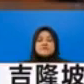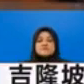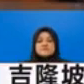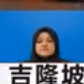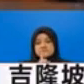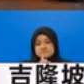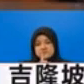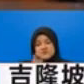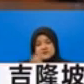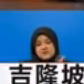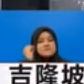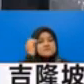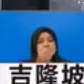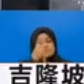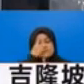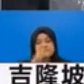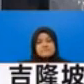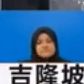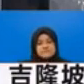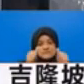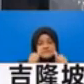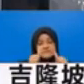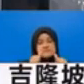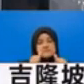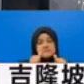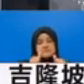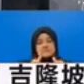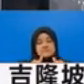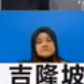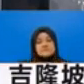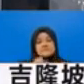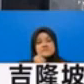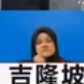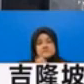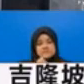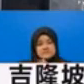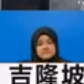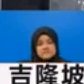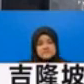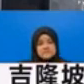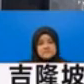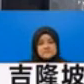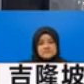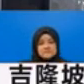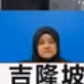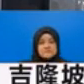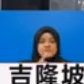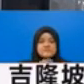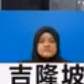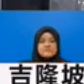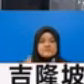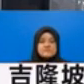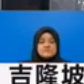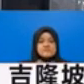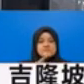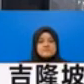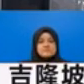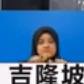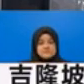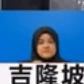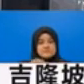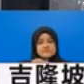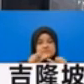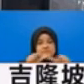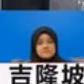的停车场通道为国会议员进行冠病检测，而有关的检测是以得来速的方式进